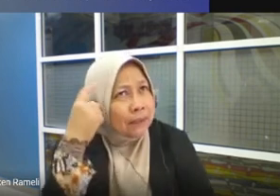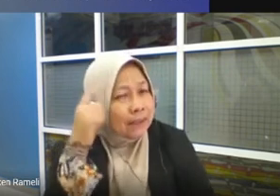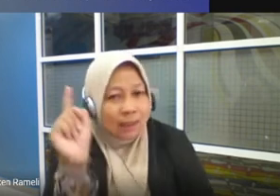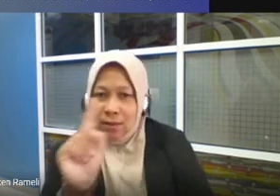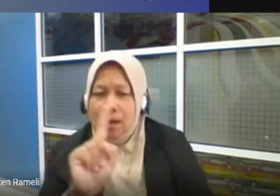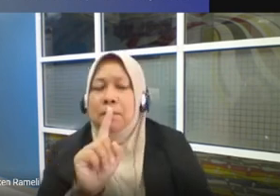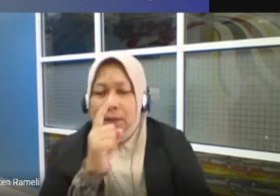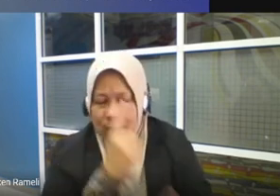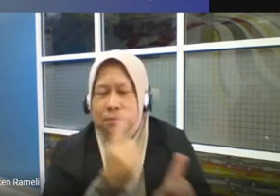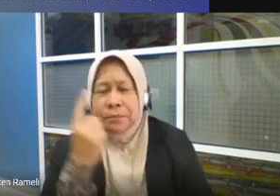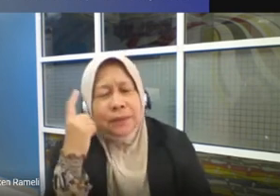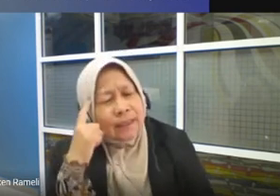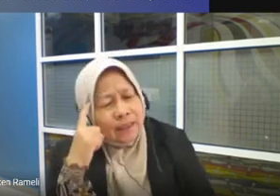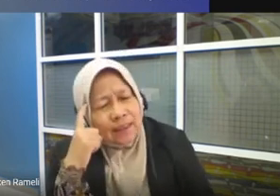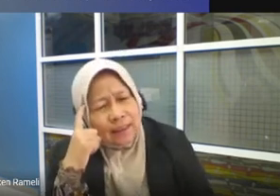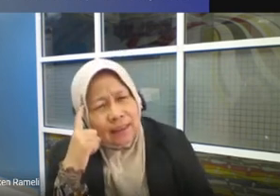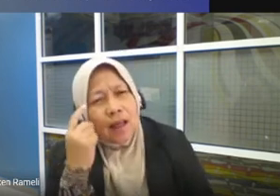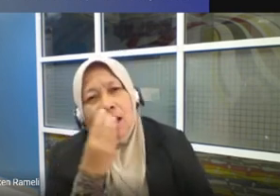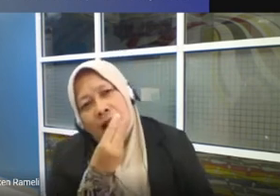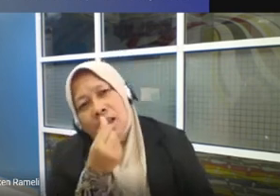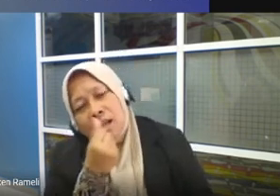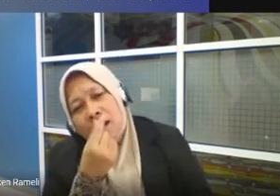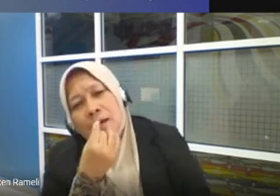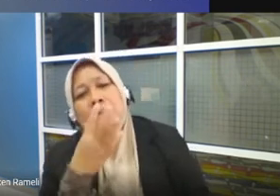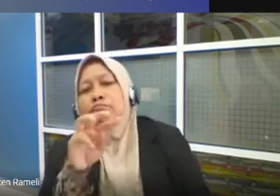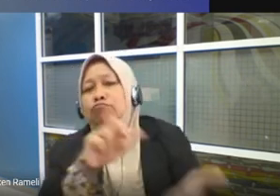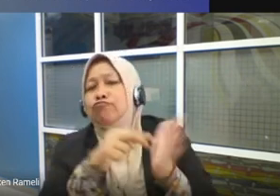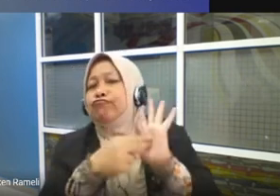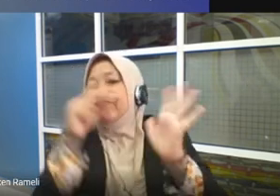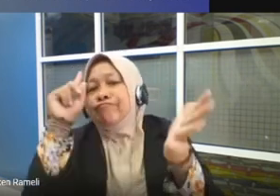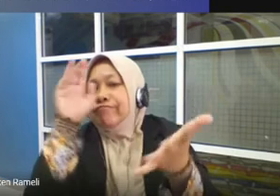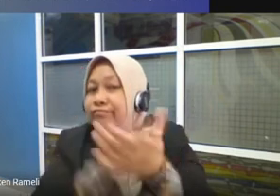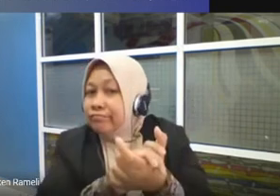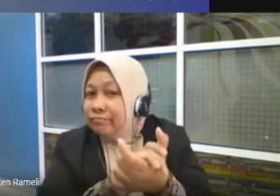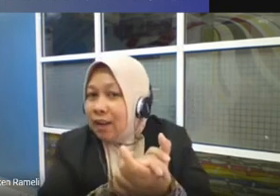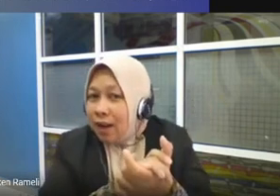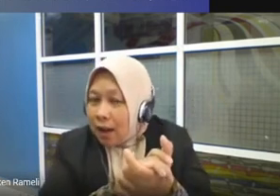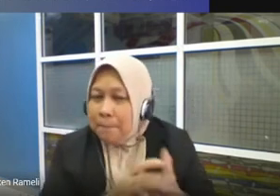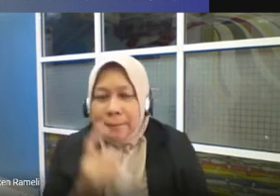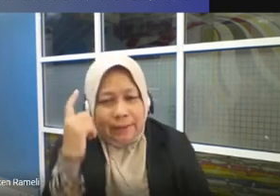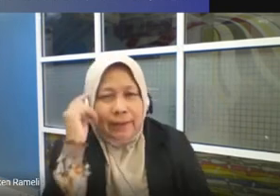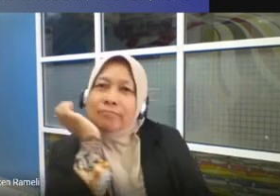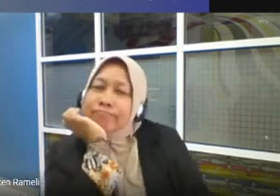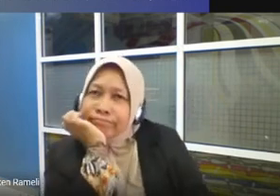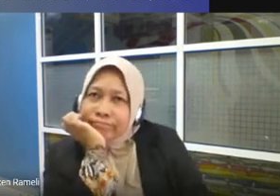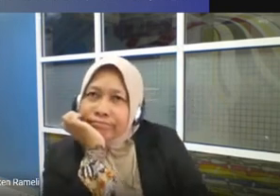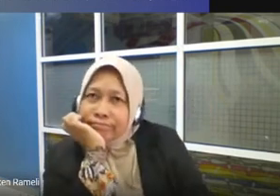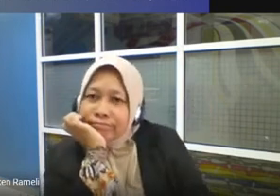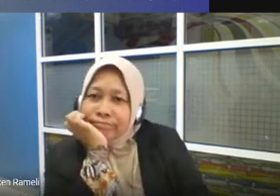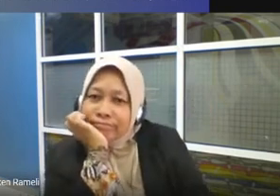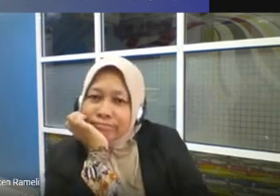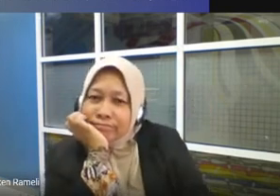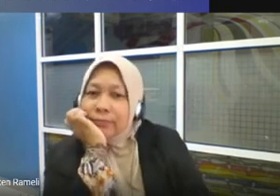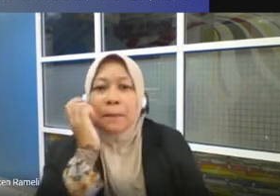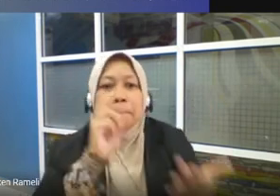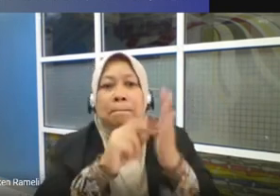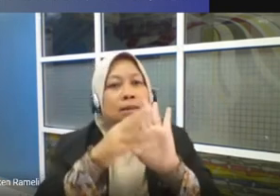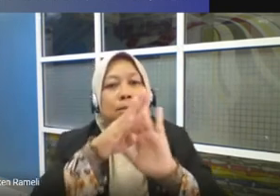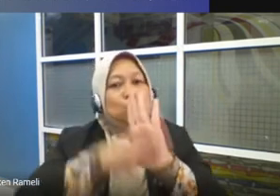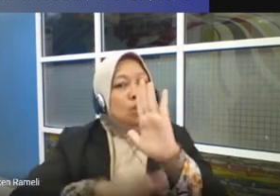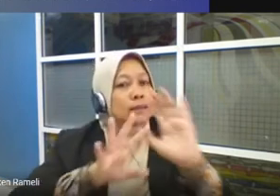Yelah sebab dia bila dia tengah berfikir tu maksudnya dia kurang yakin lah. Betul tak? Dia tengah berfikir. Jadi dia kurang yakin untuk